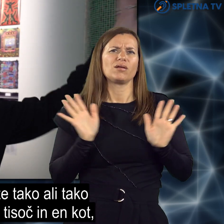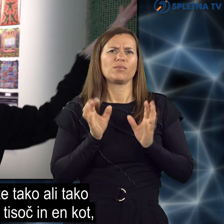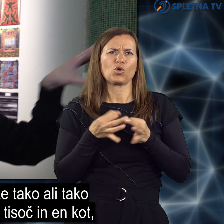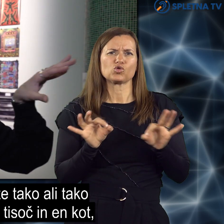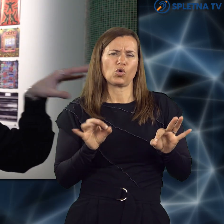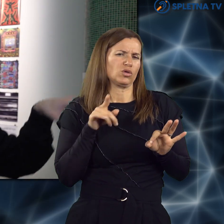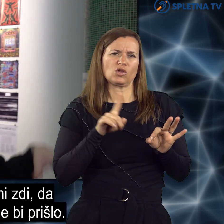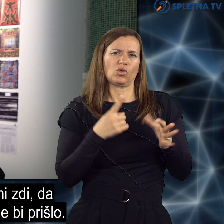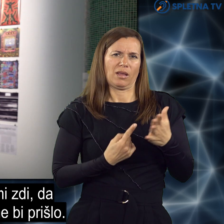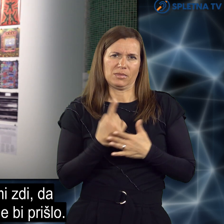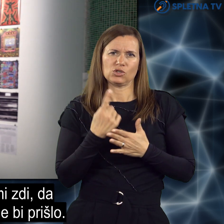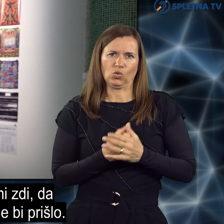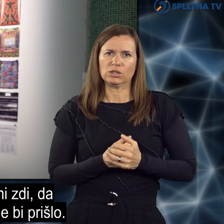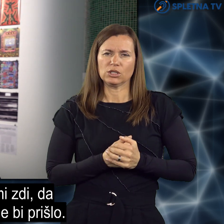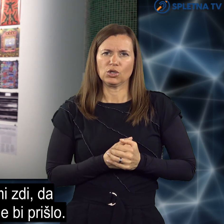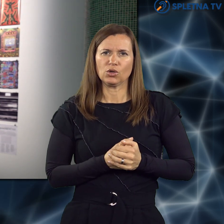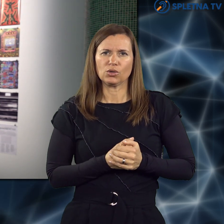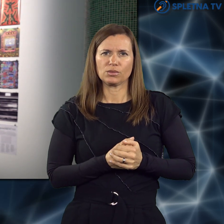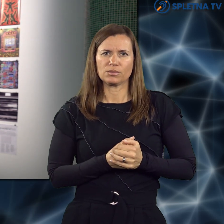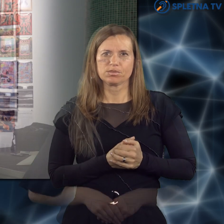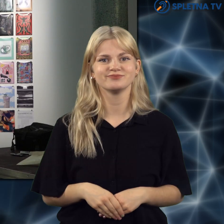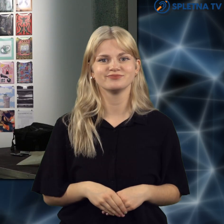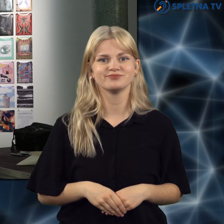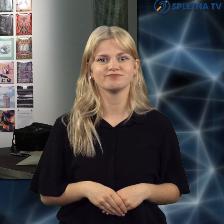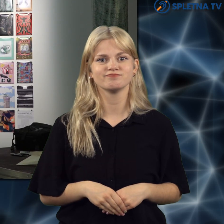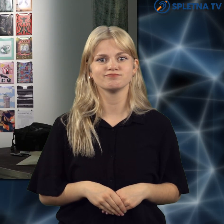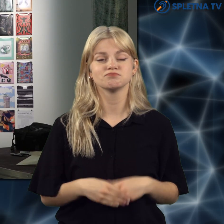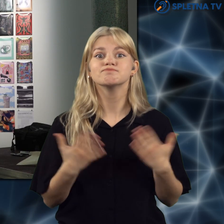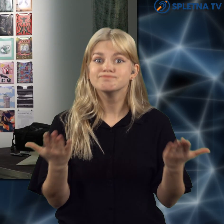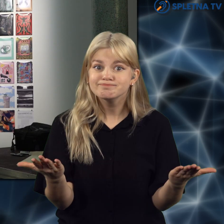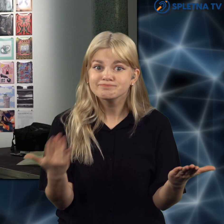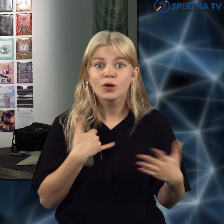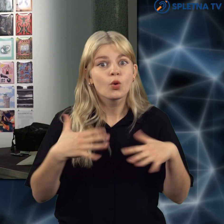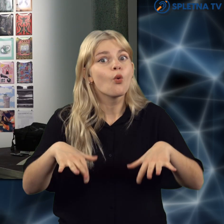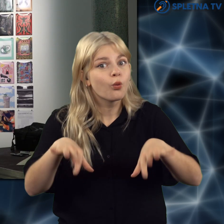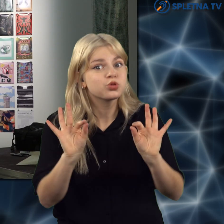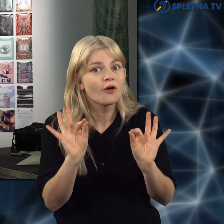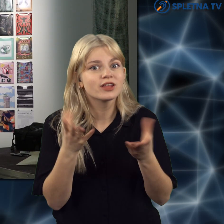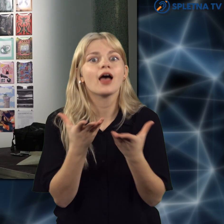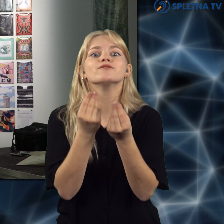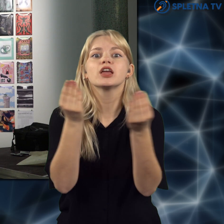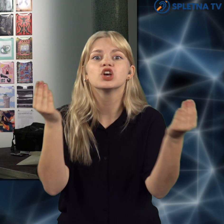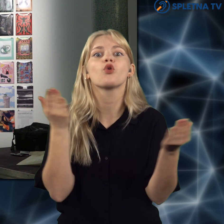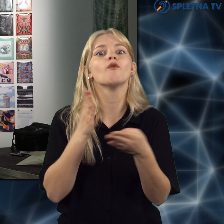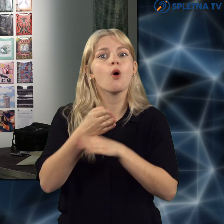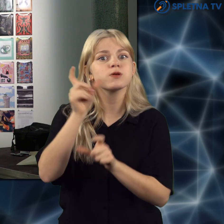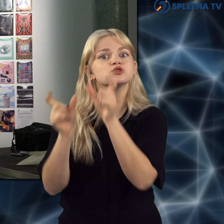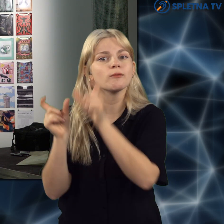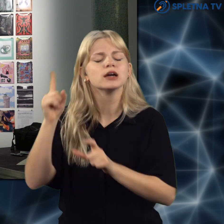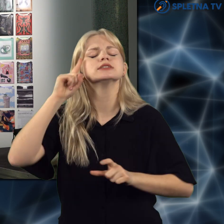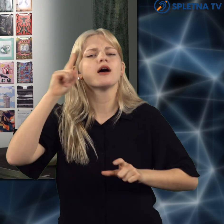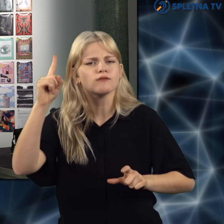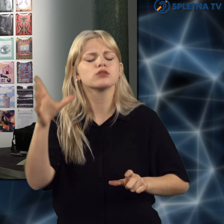1000 in en kot, da se mi zdi, da do tega ne bi prišlo, no. Ugotovili smo, da se